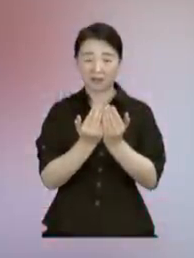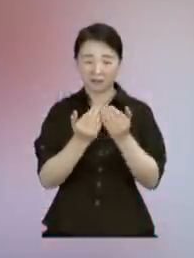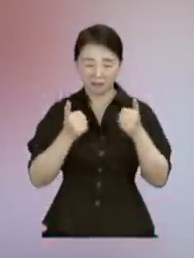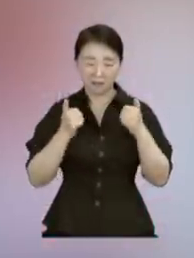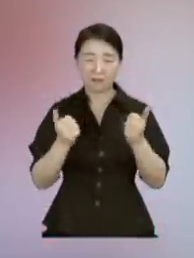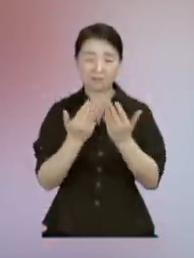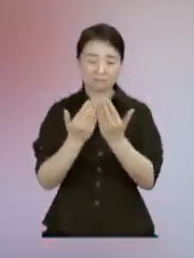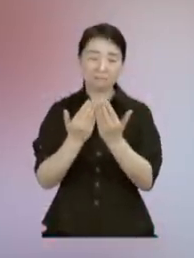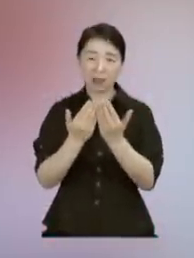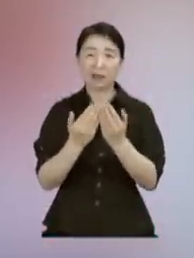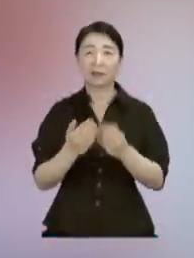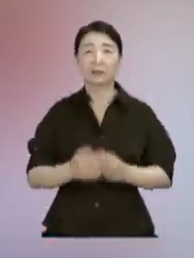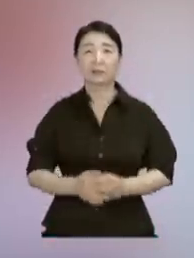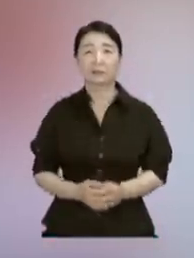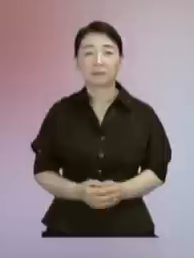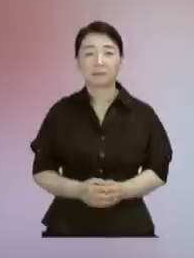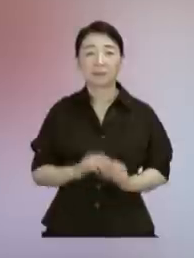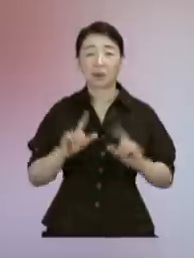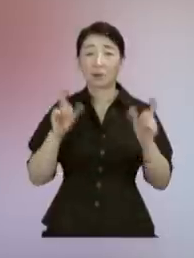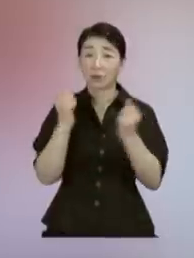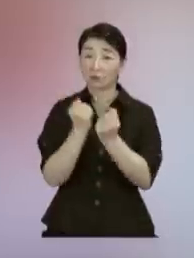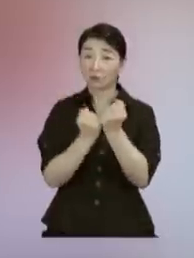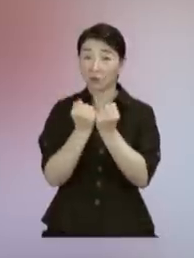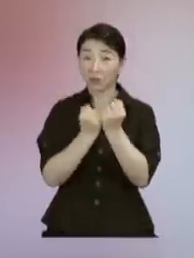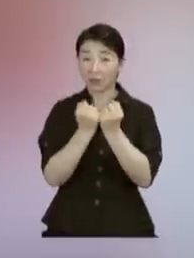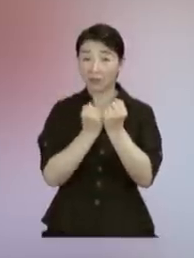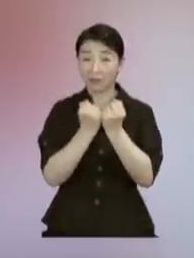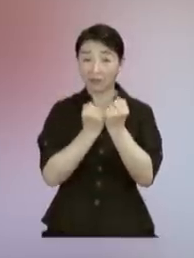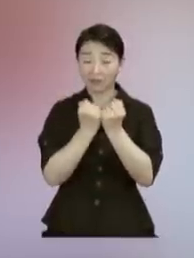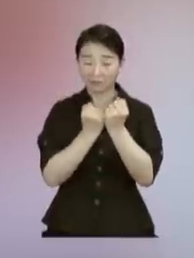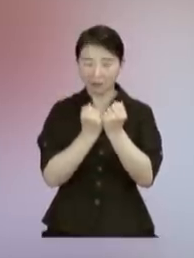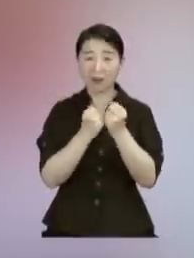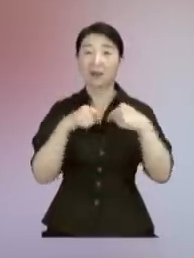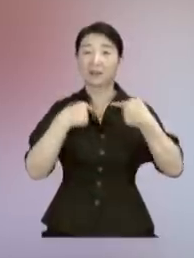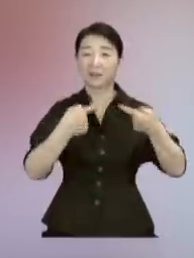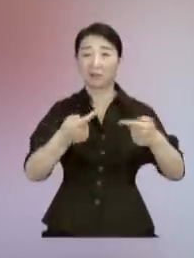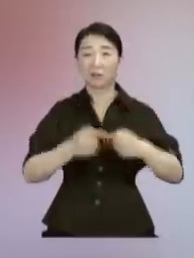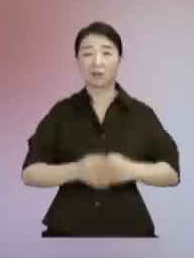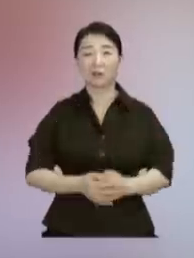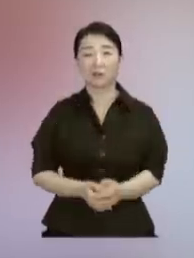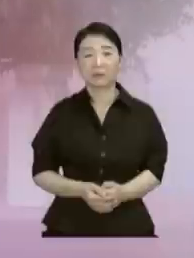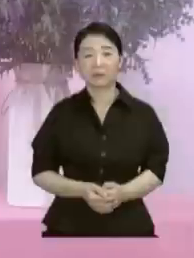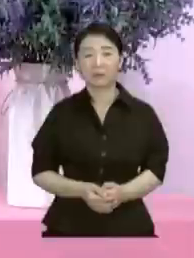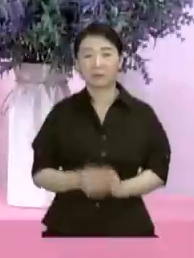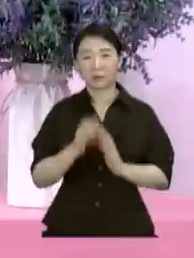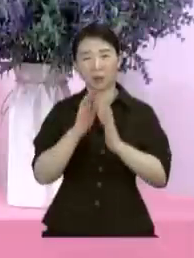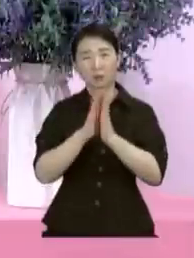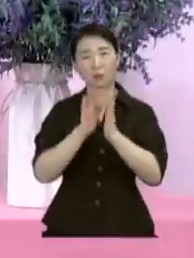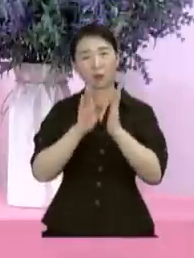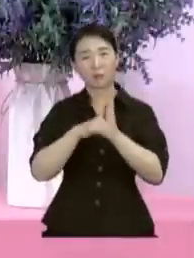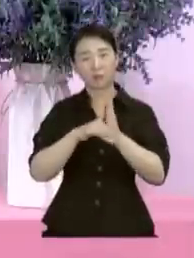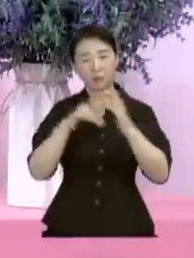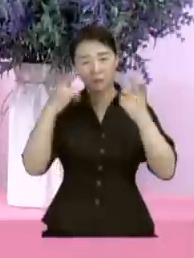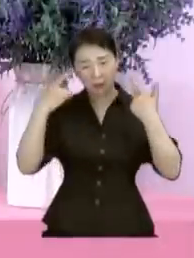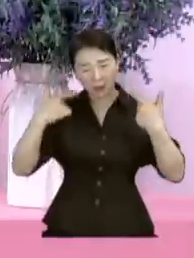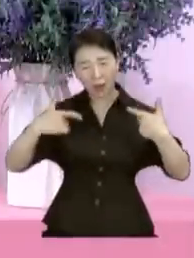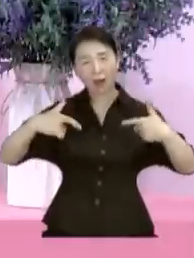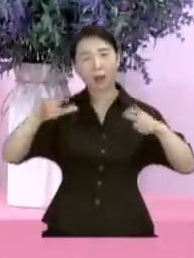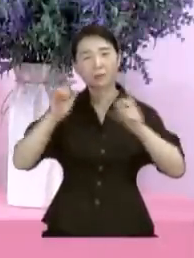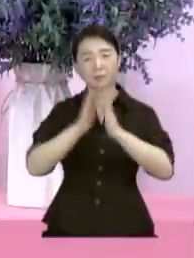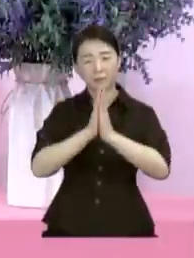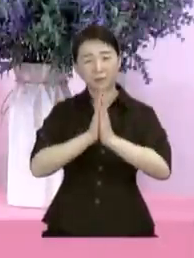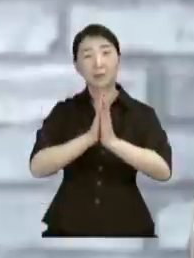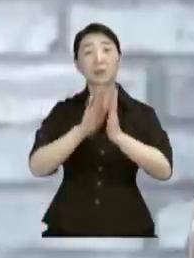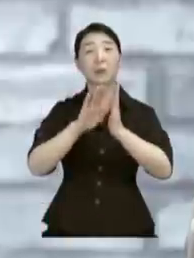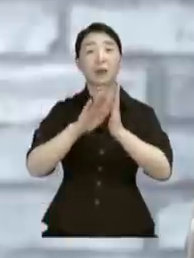너무 많이 이제 심취하고 그리고 어느 날 수련회를 갔어요. 그래서 수련회를 갔는데 그날 기도를 하는데 밤새도록 울면서